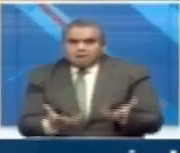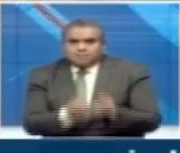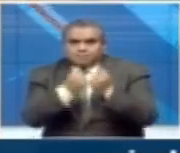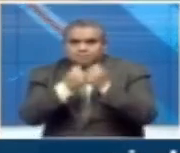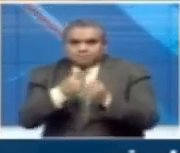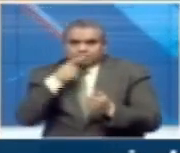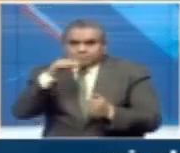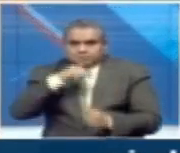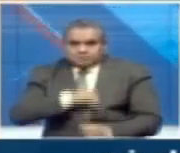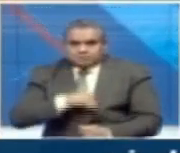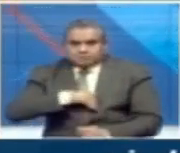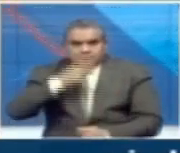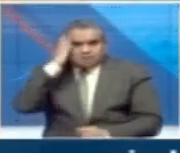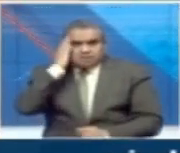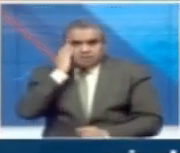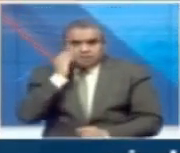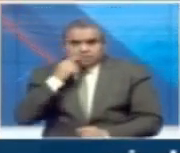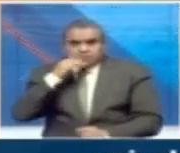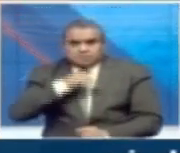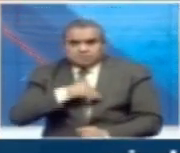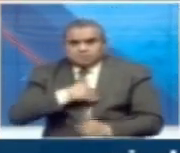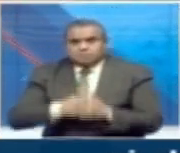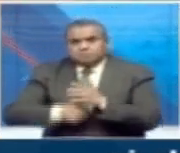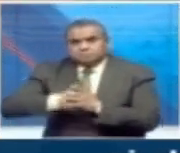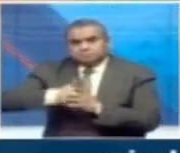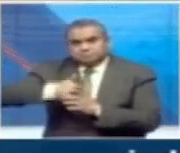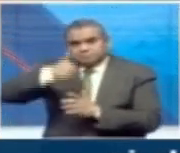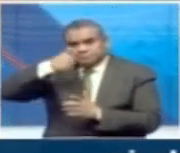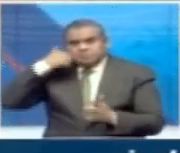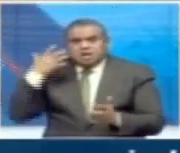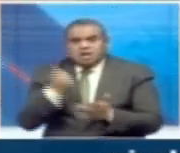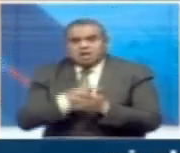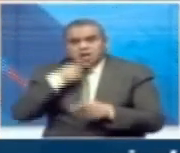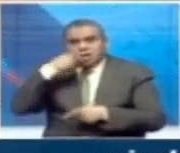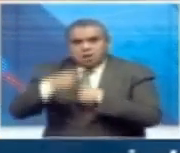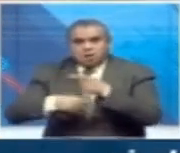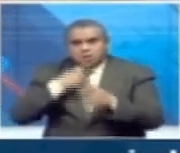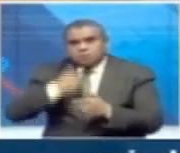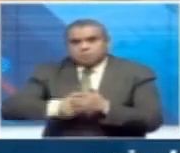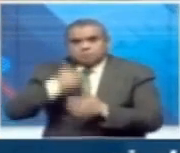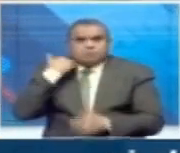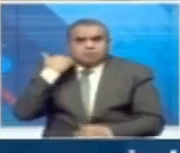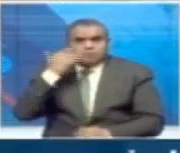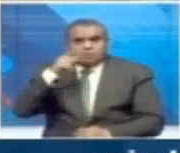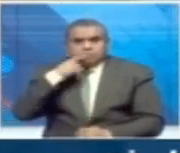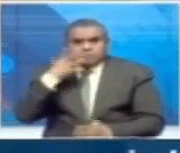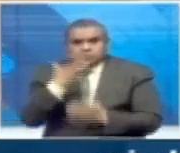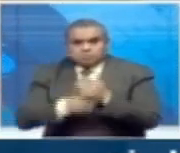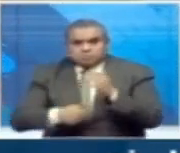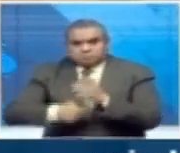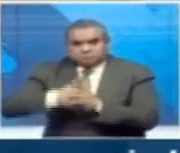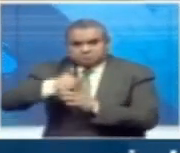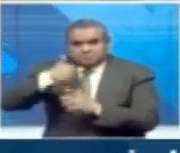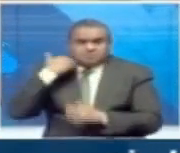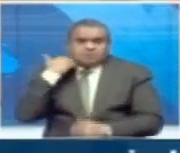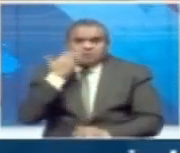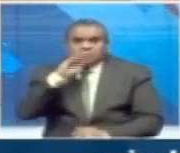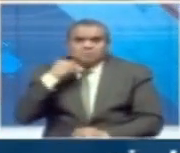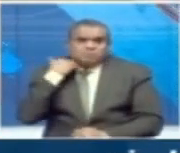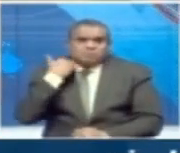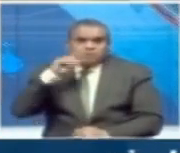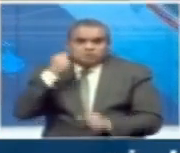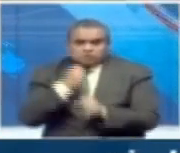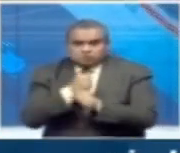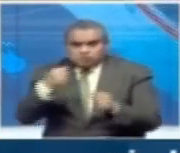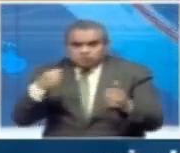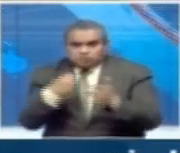غامره بهم واتمنى لهم التفوق والازدهار. فخور بالولاد دول، مش بس عشان هم